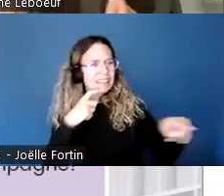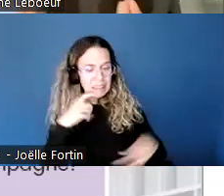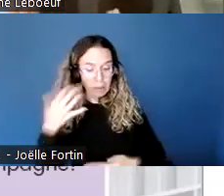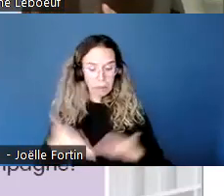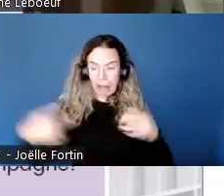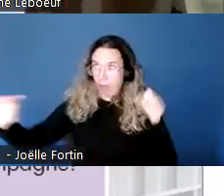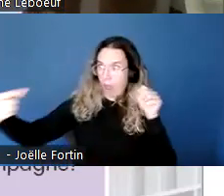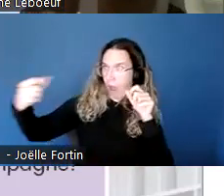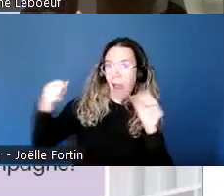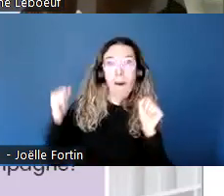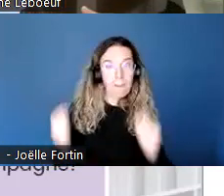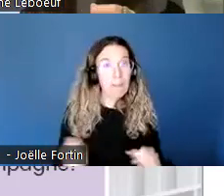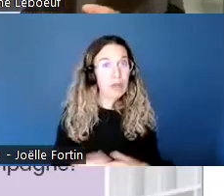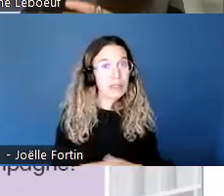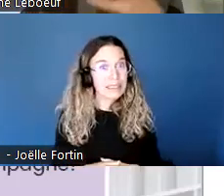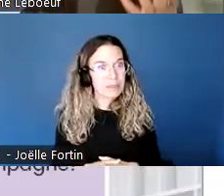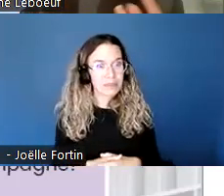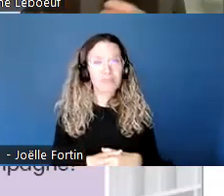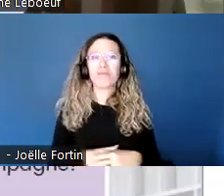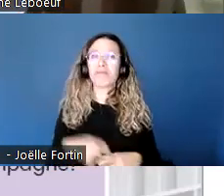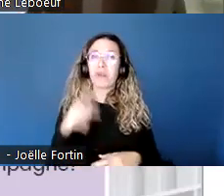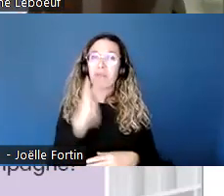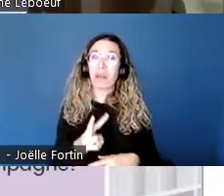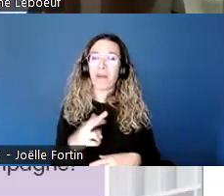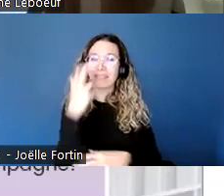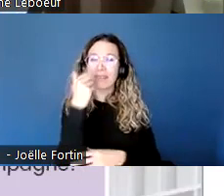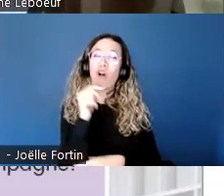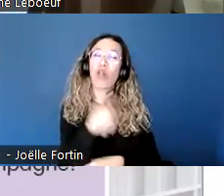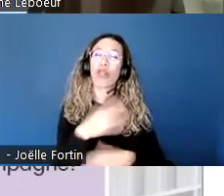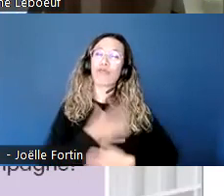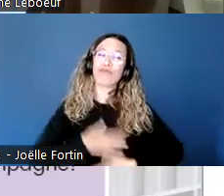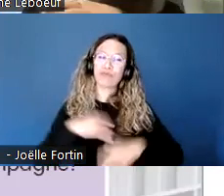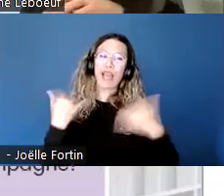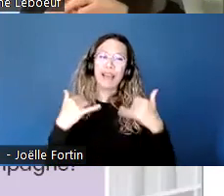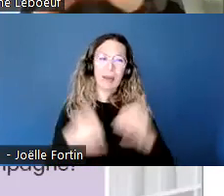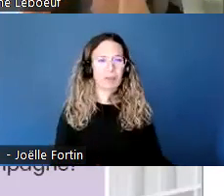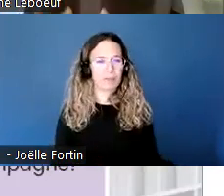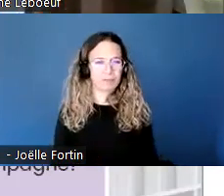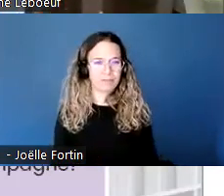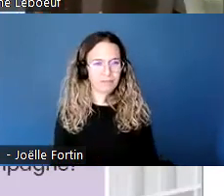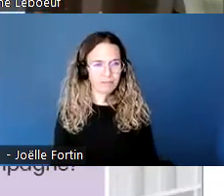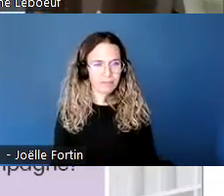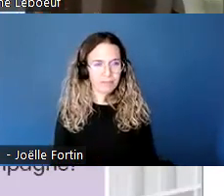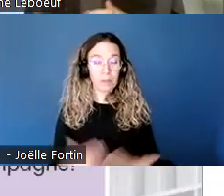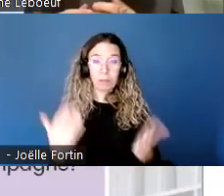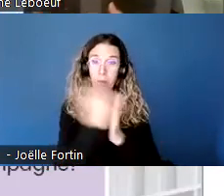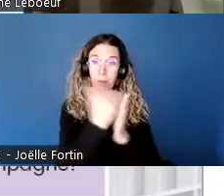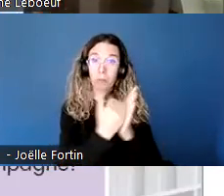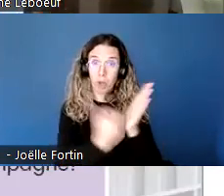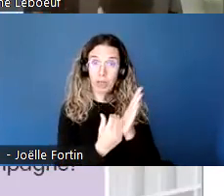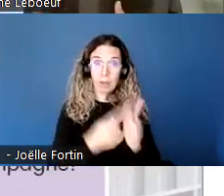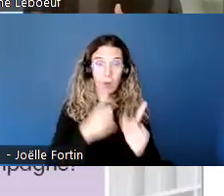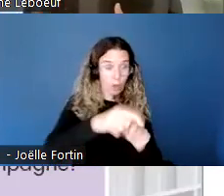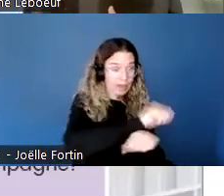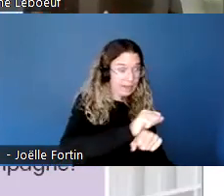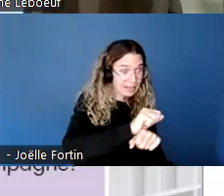des affinités. Donc, c'est vraiment très ludique là, comme type de jeu. Et dans le programme, chaque